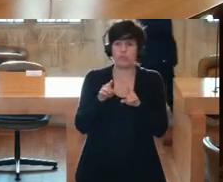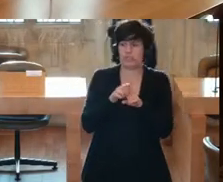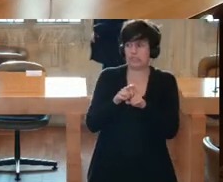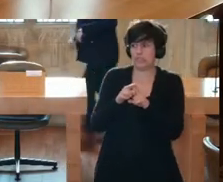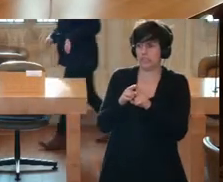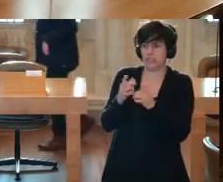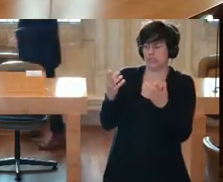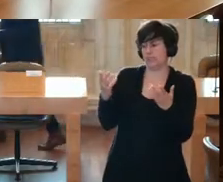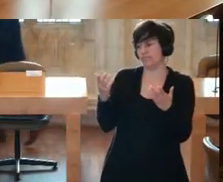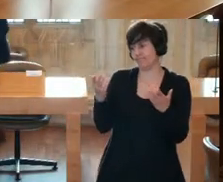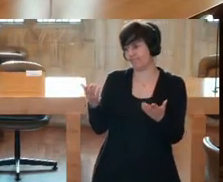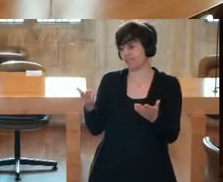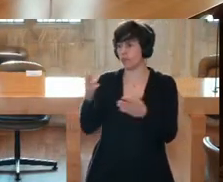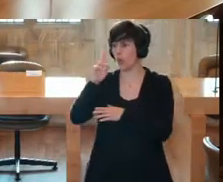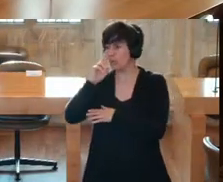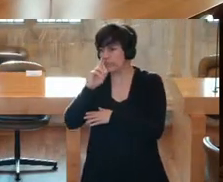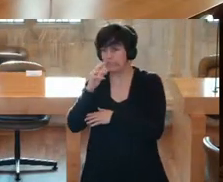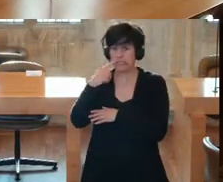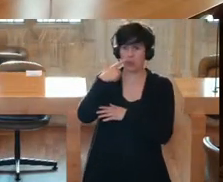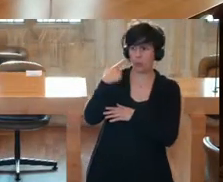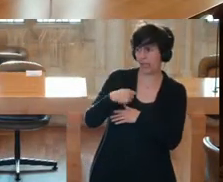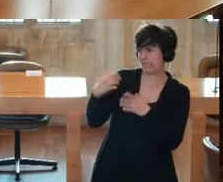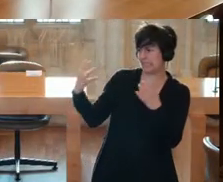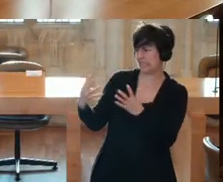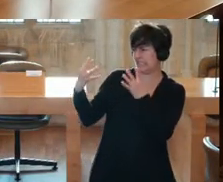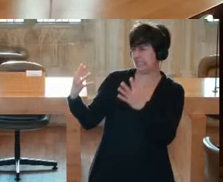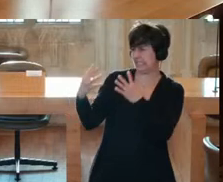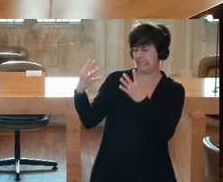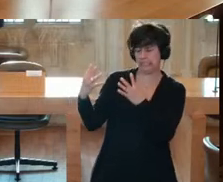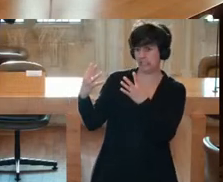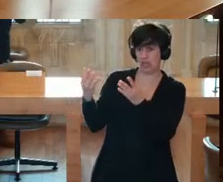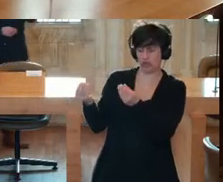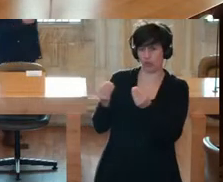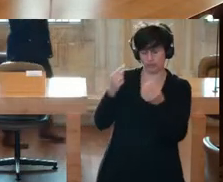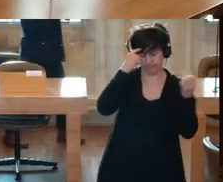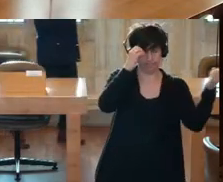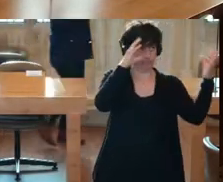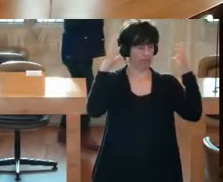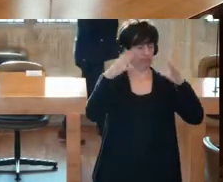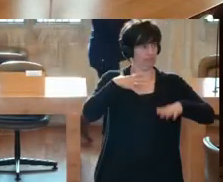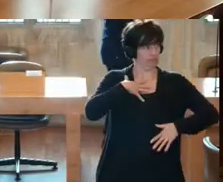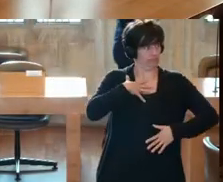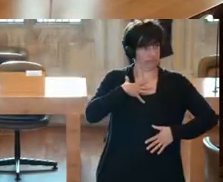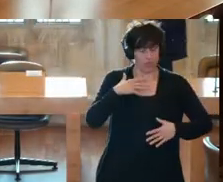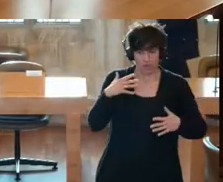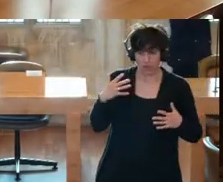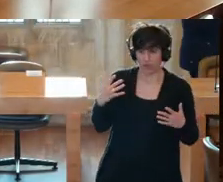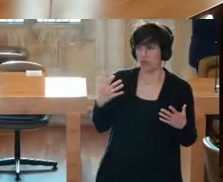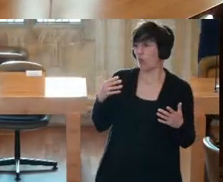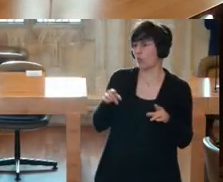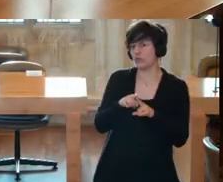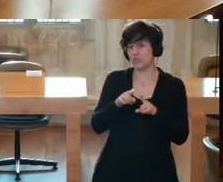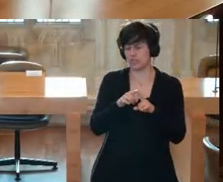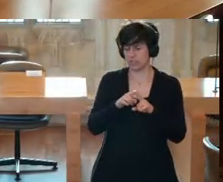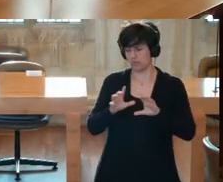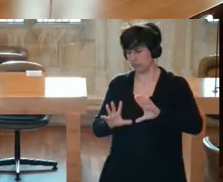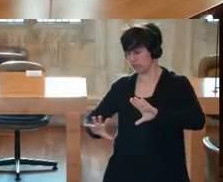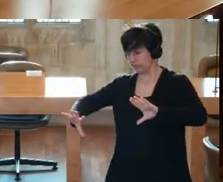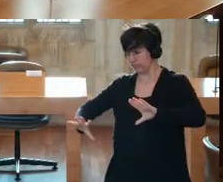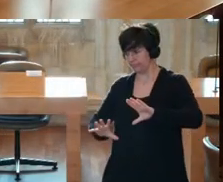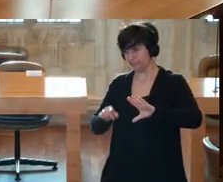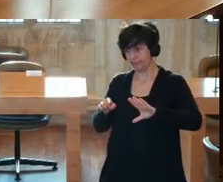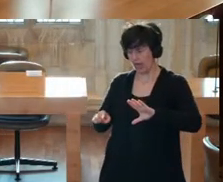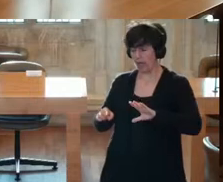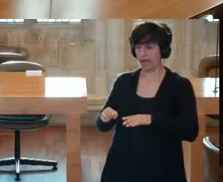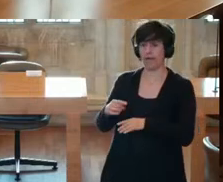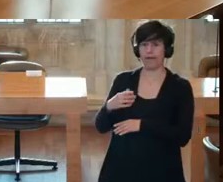porte entre la Russie et l'Ukraine, doit évidemment nous interpeller, sans parler de celui qui existe aussi au Proche-Orient,